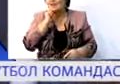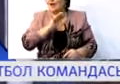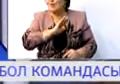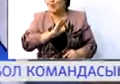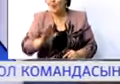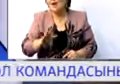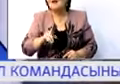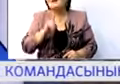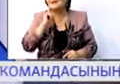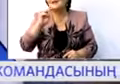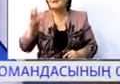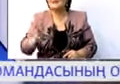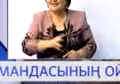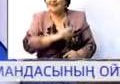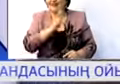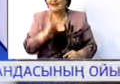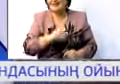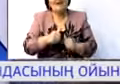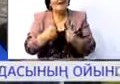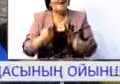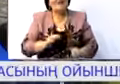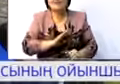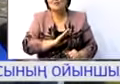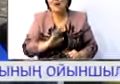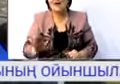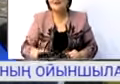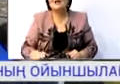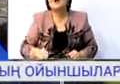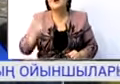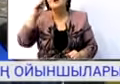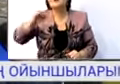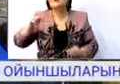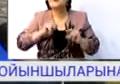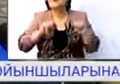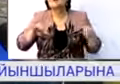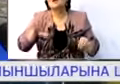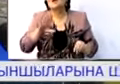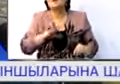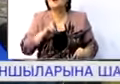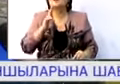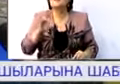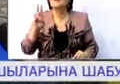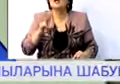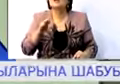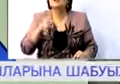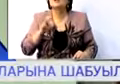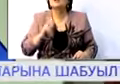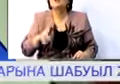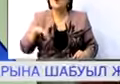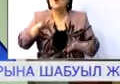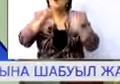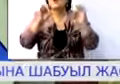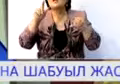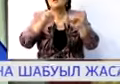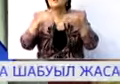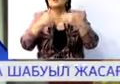боялдырма, жастықтың жалынан қалыспағын. Шәкіртсіз ұстаз тұл деген Құлахмет Нәлтаевтың Түгіскен ауылындағы өнер